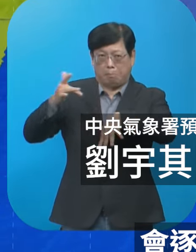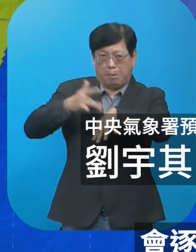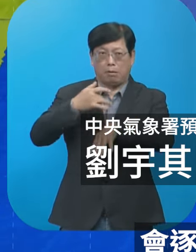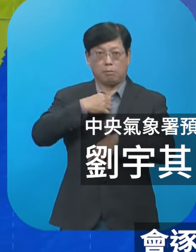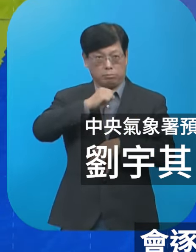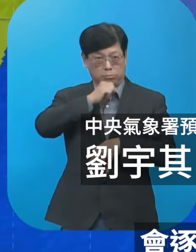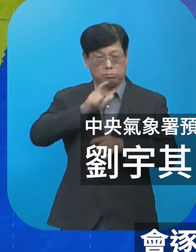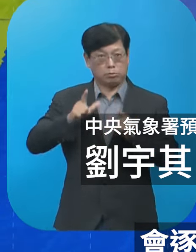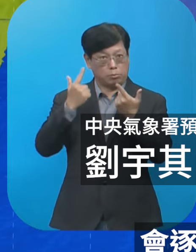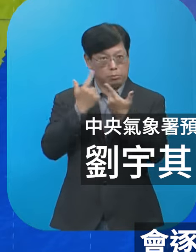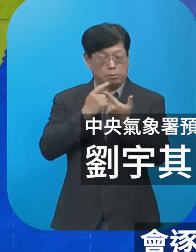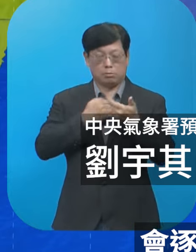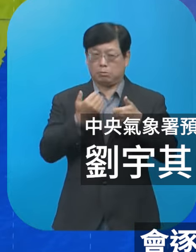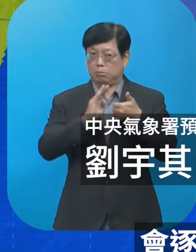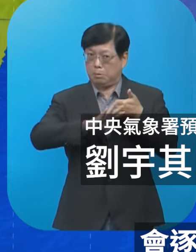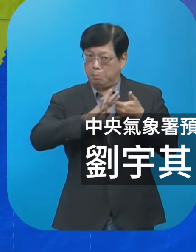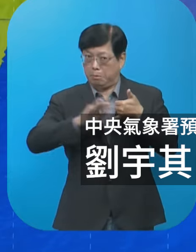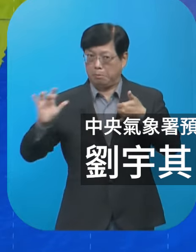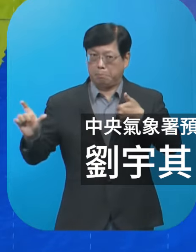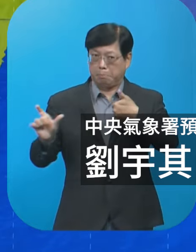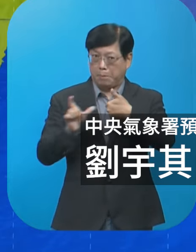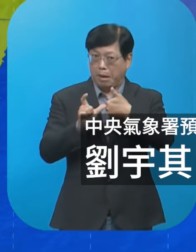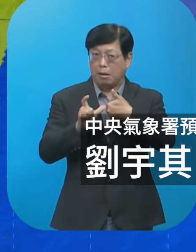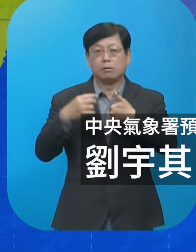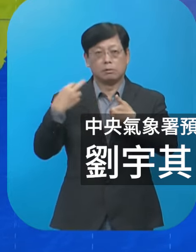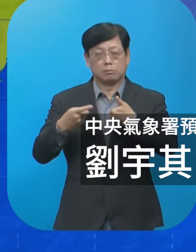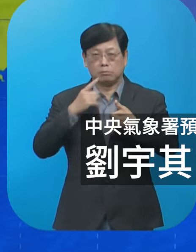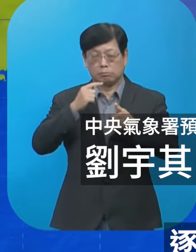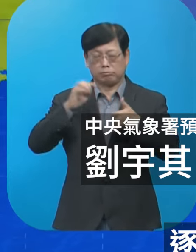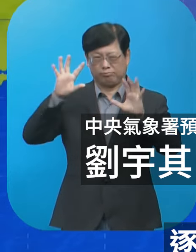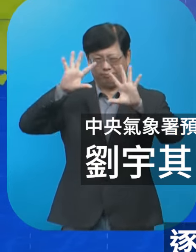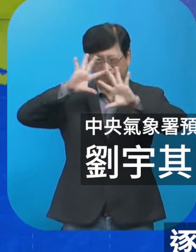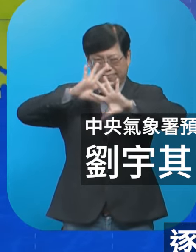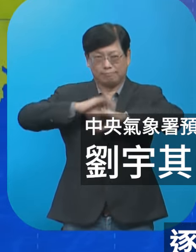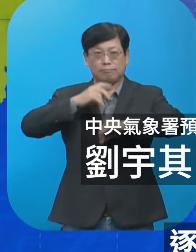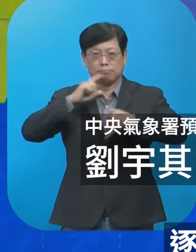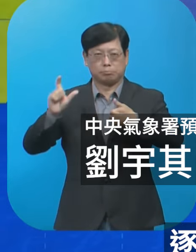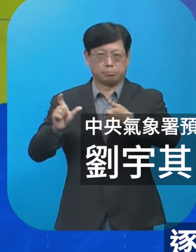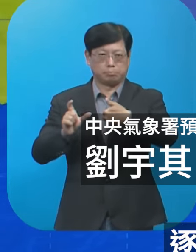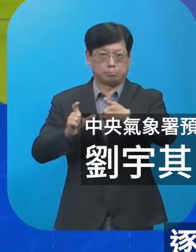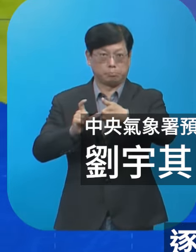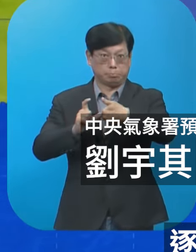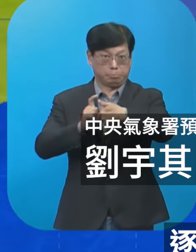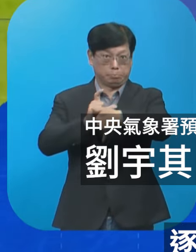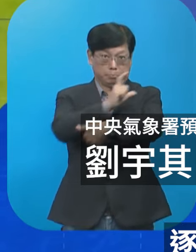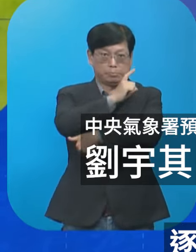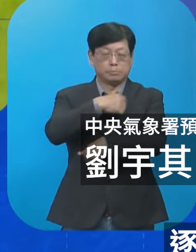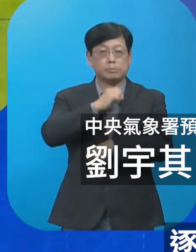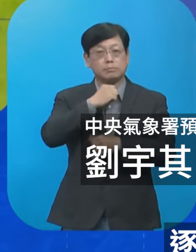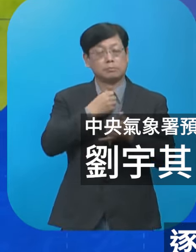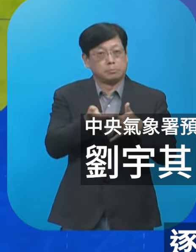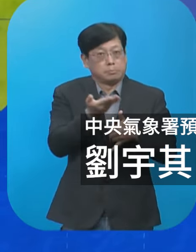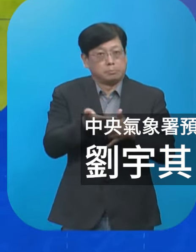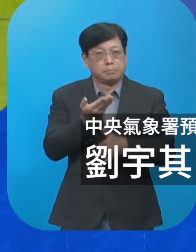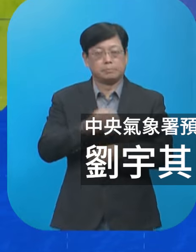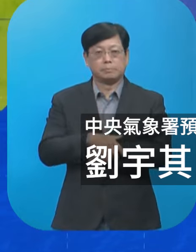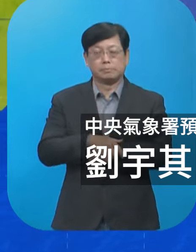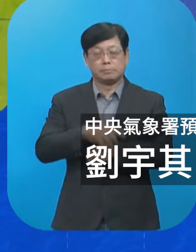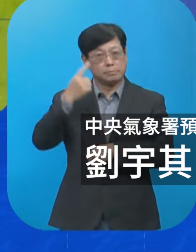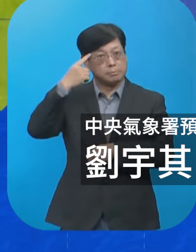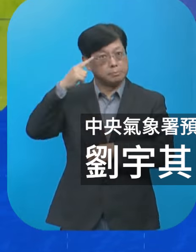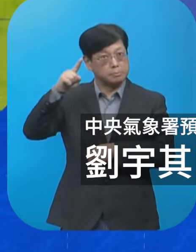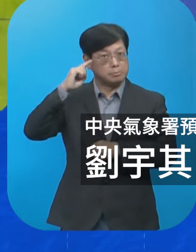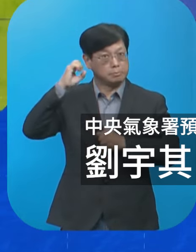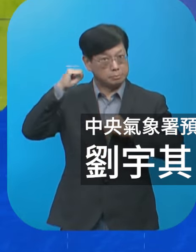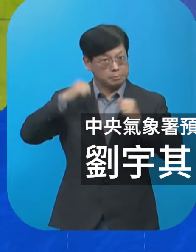湾的东北部跟东部的沿岸。随后可能在深夜的时候逐渐通过登陆，并且通过台湾北部陆地，在明天